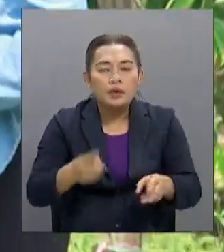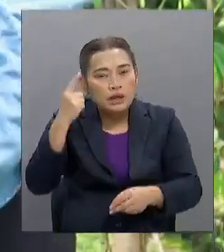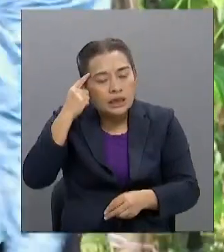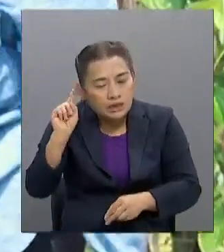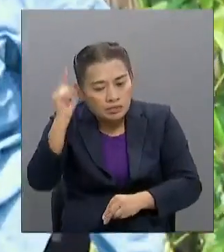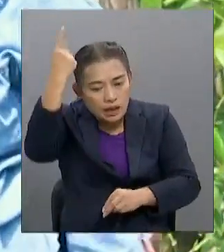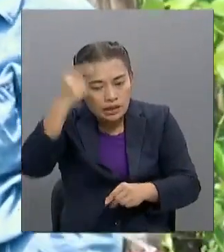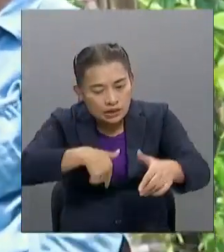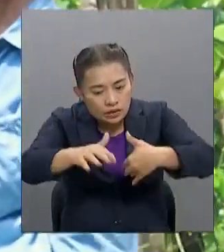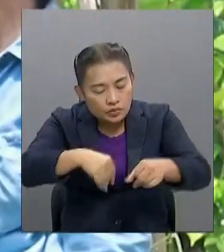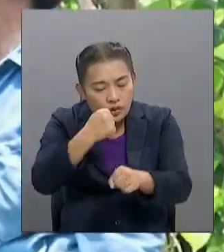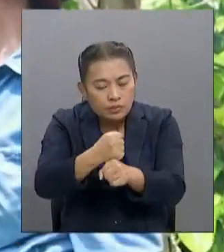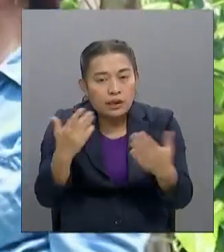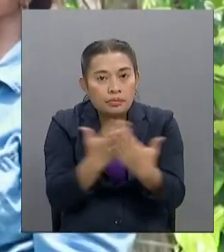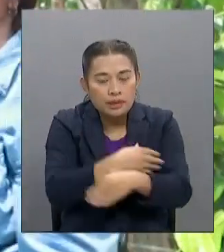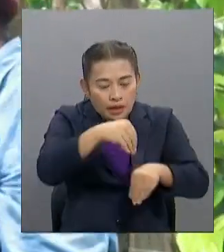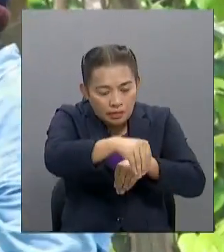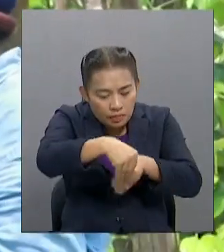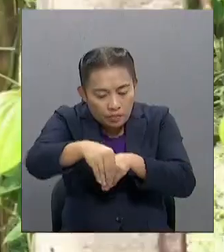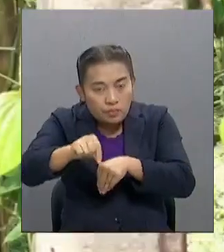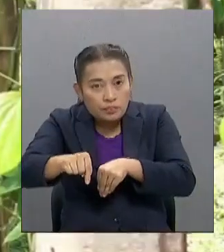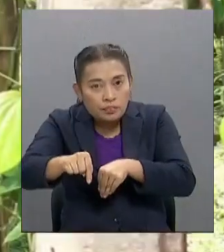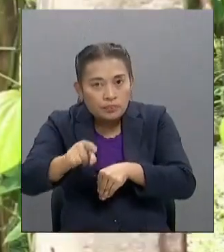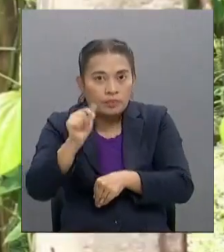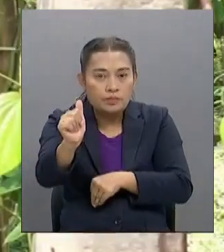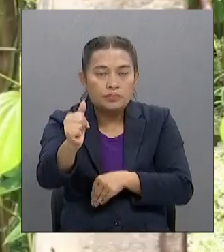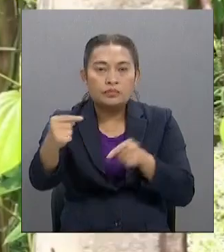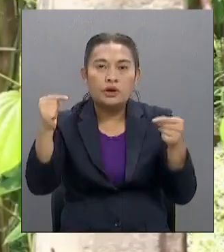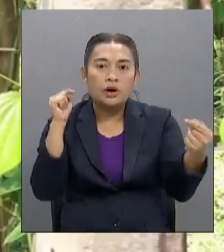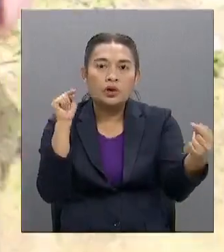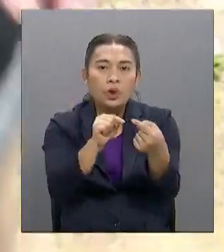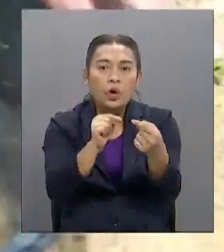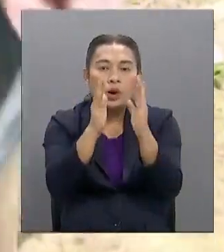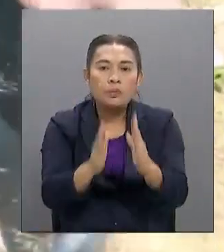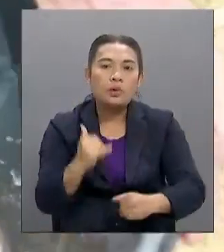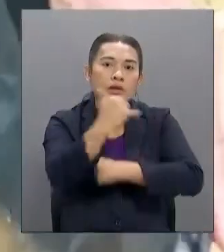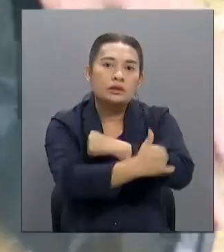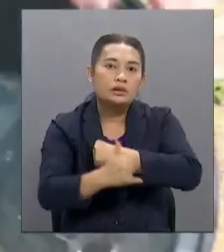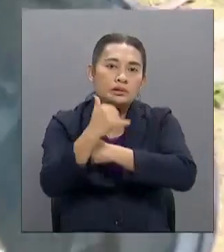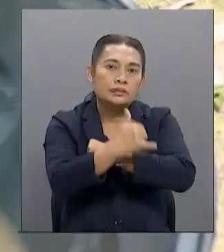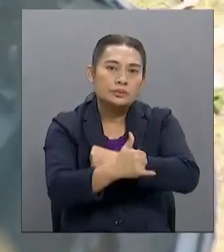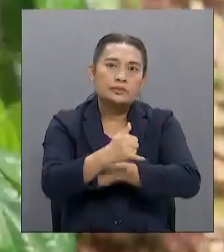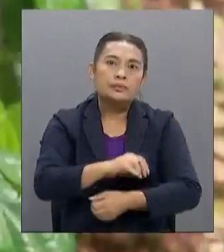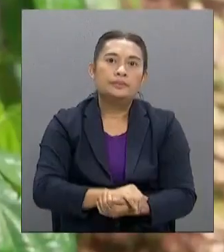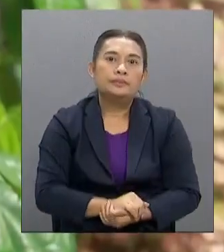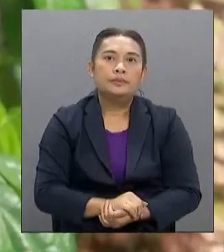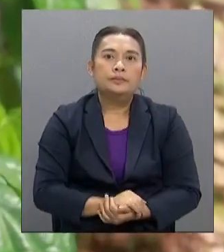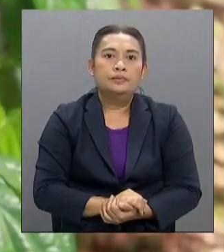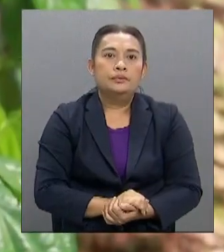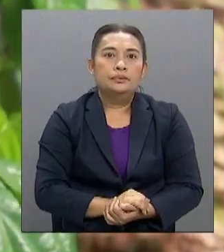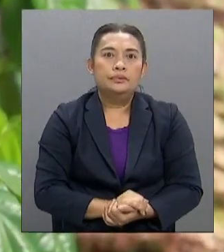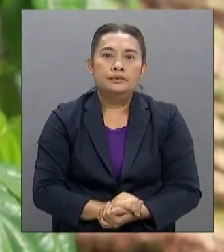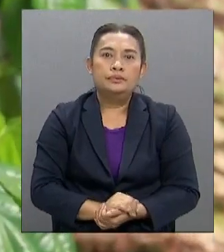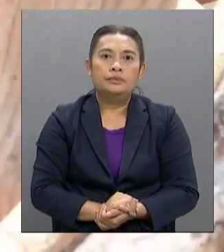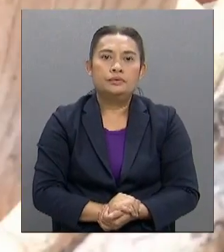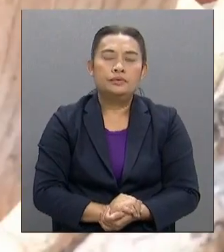ให้กลับมาปลูกพลูให้มีคุณภาพเพื่อตอบโจทย์ให้กับลูกค้าชาวต่างชาติ คือเริ่มแรกคือเราต้อง